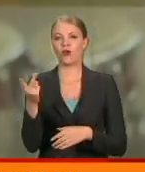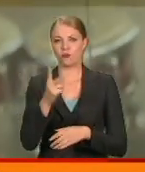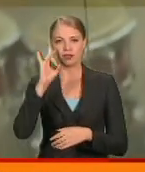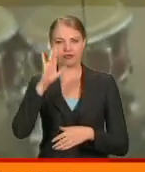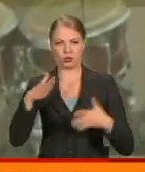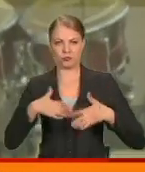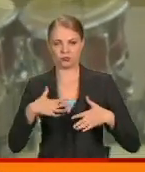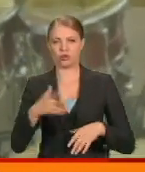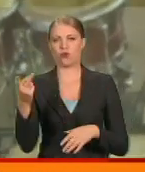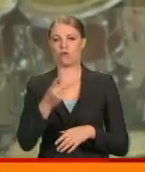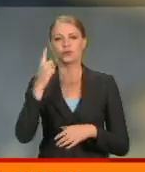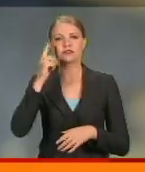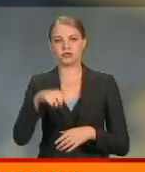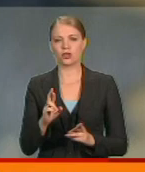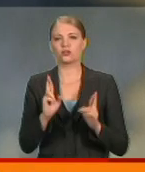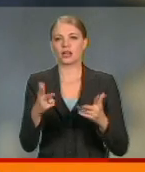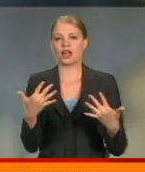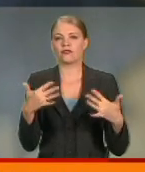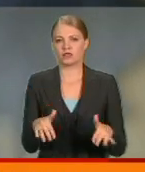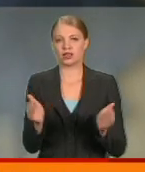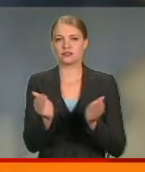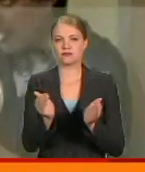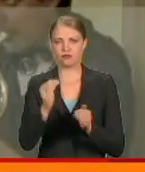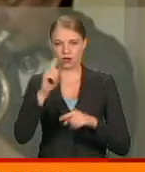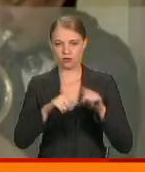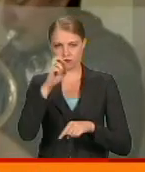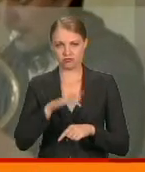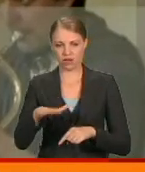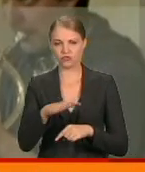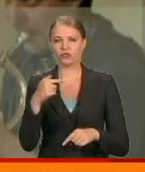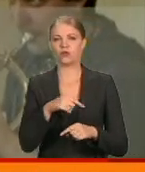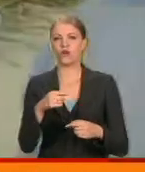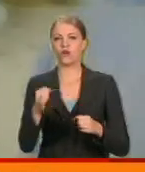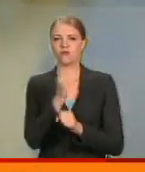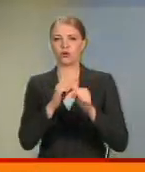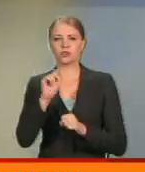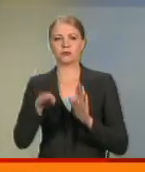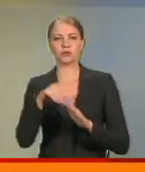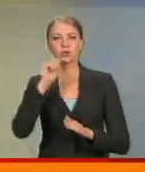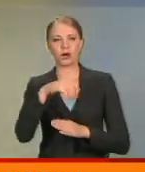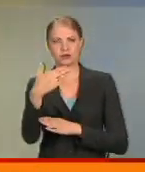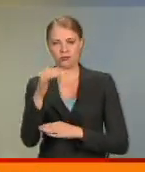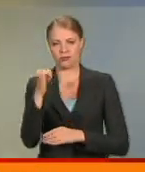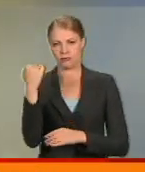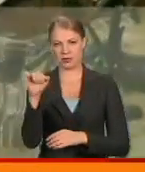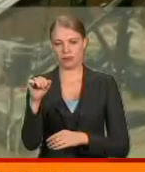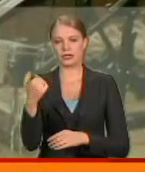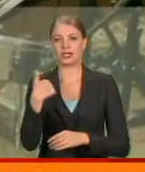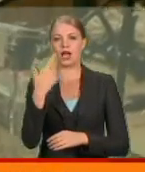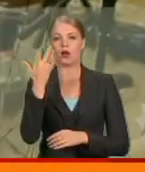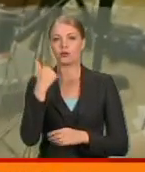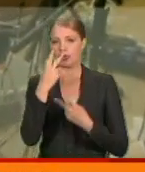відомі кримки, обидві знають, як воно втратити малу батьківщину, боротися під українським прапором і перемагати. То я